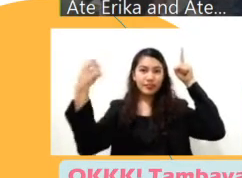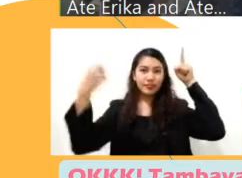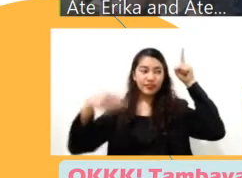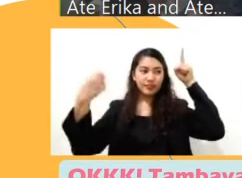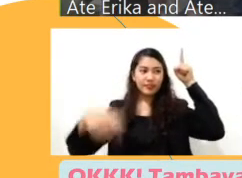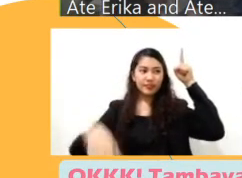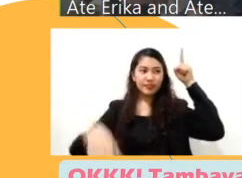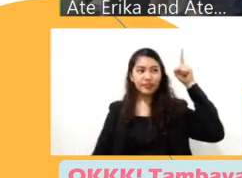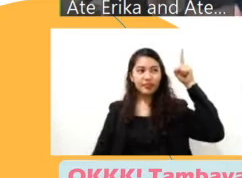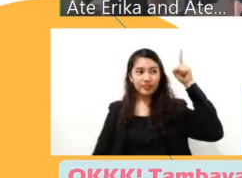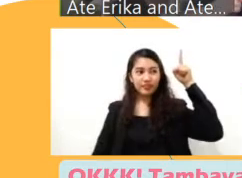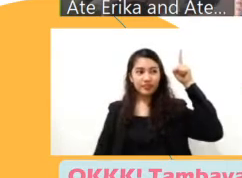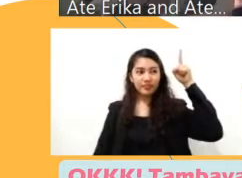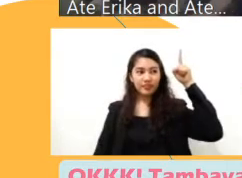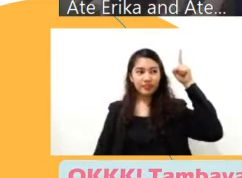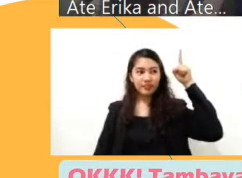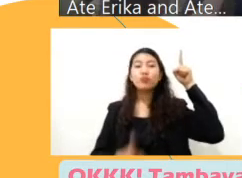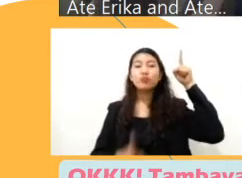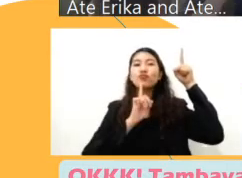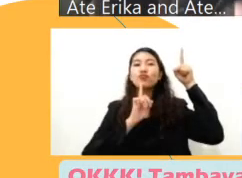Interesting ang paggamit niya ng object.